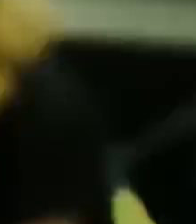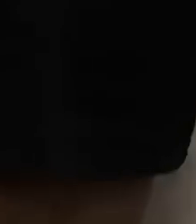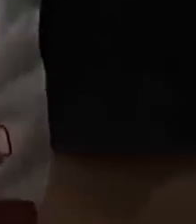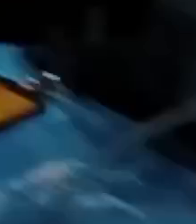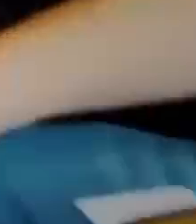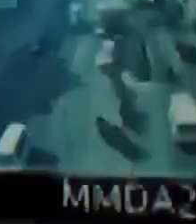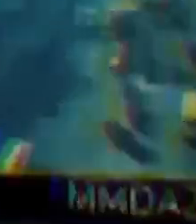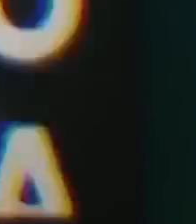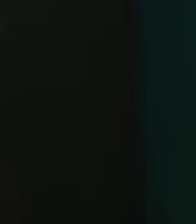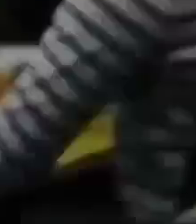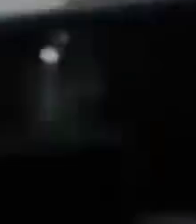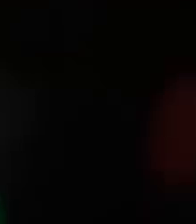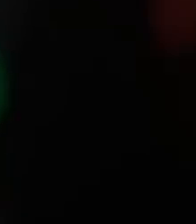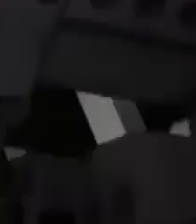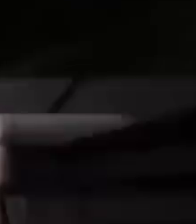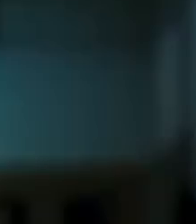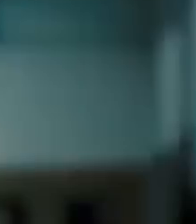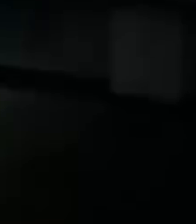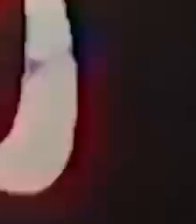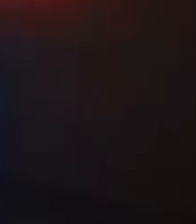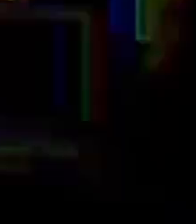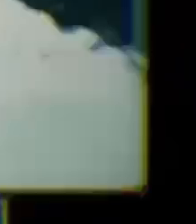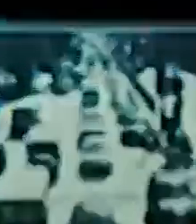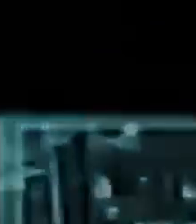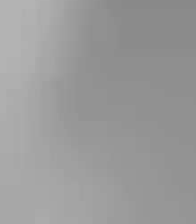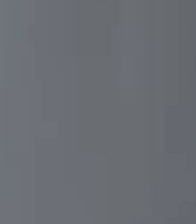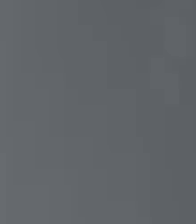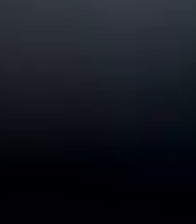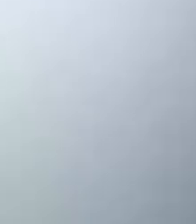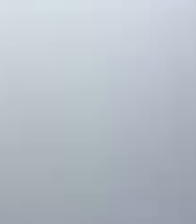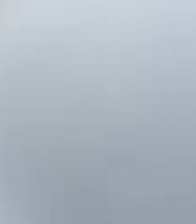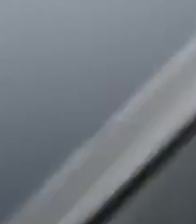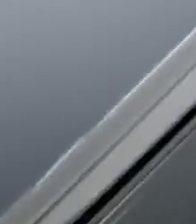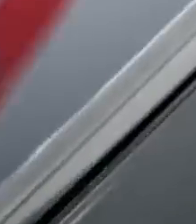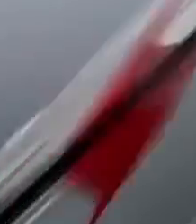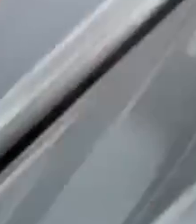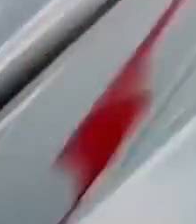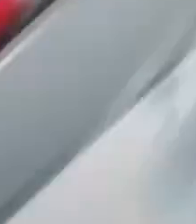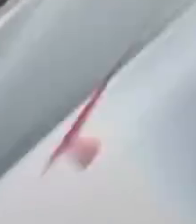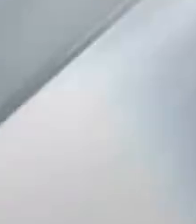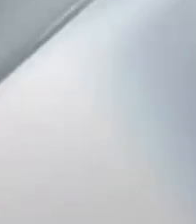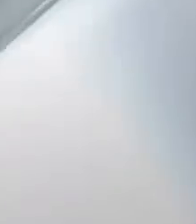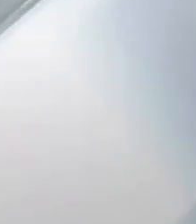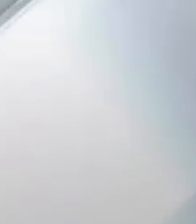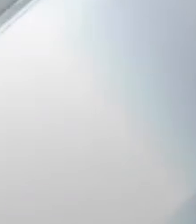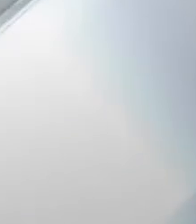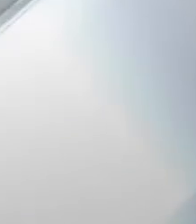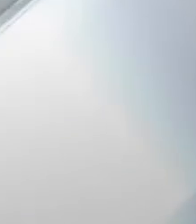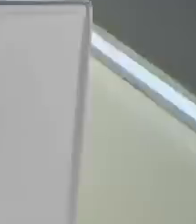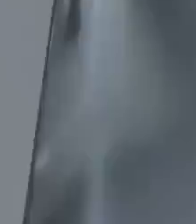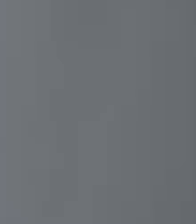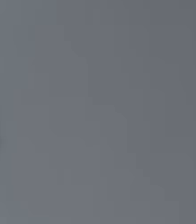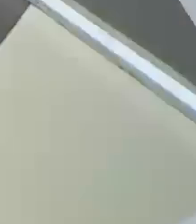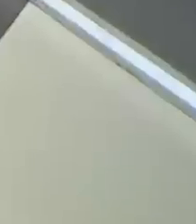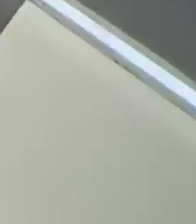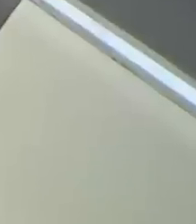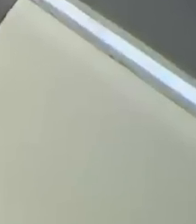Live mula sa GMA Network Center, ito ang 24 Oras.